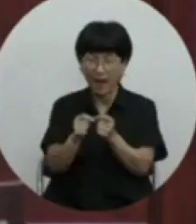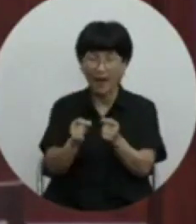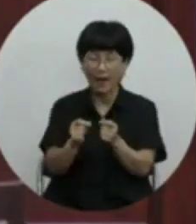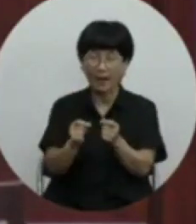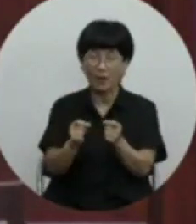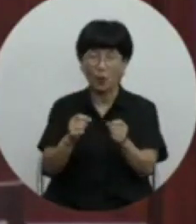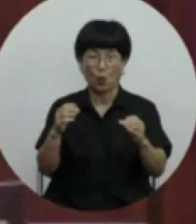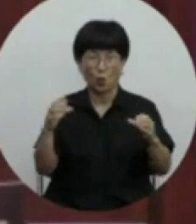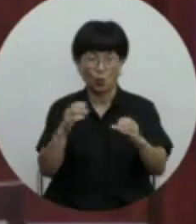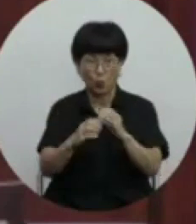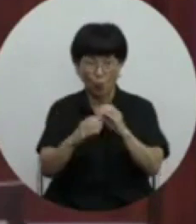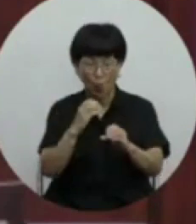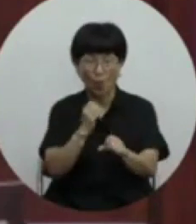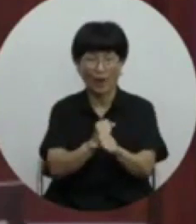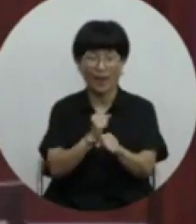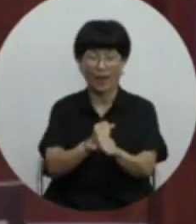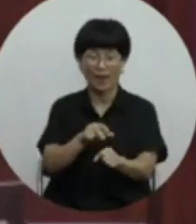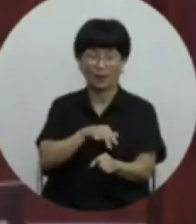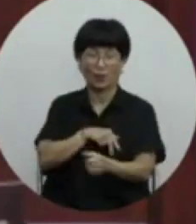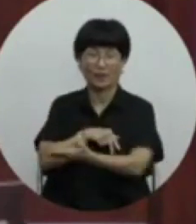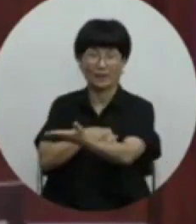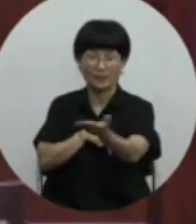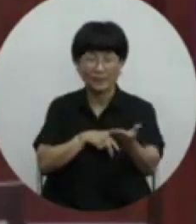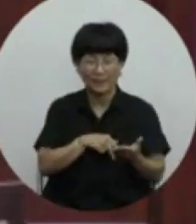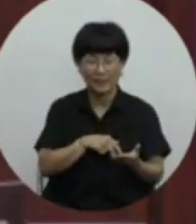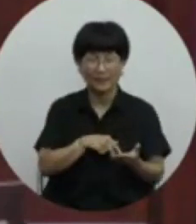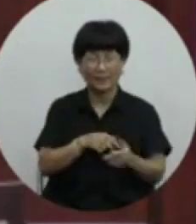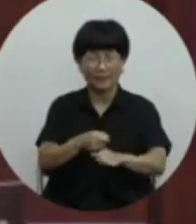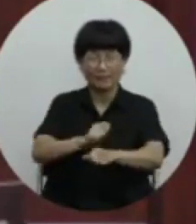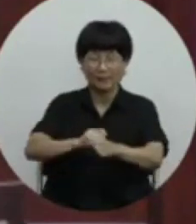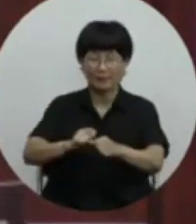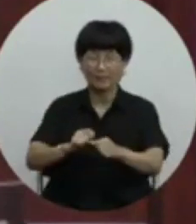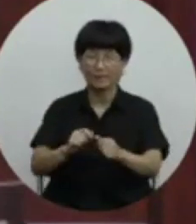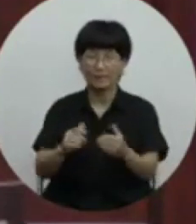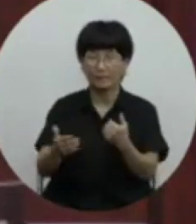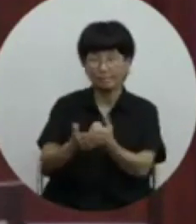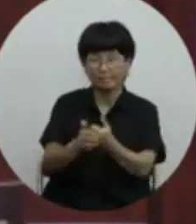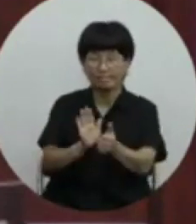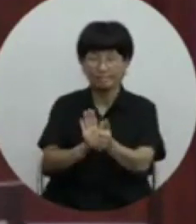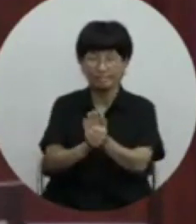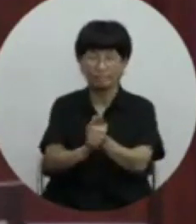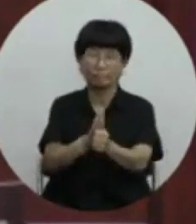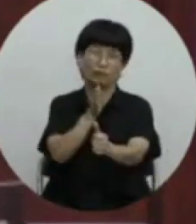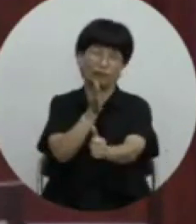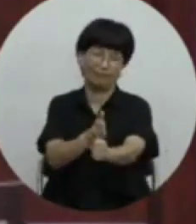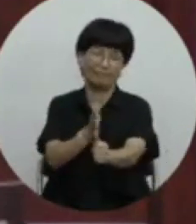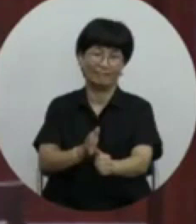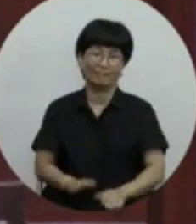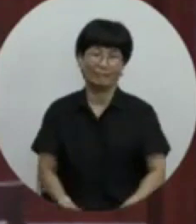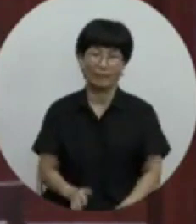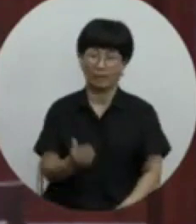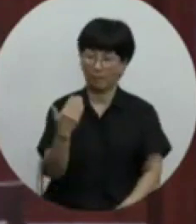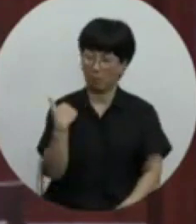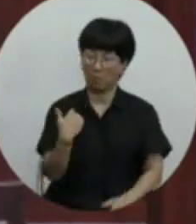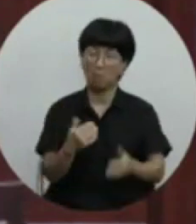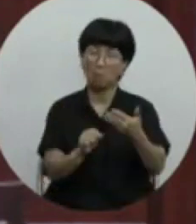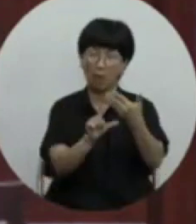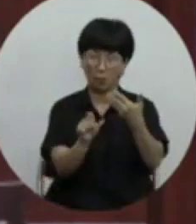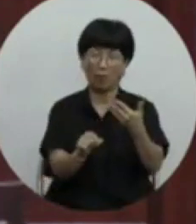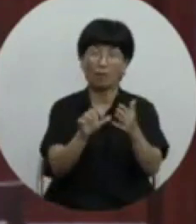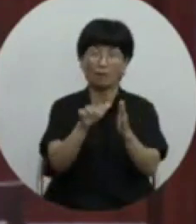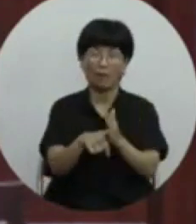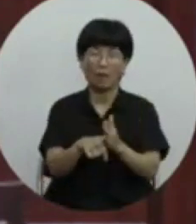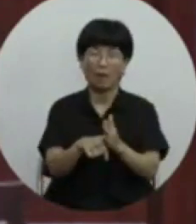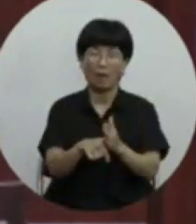것이며 의원님들이 적극적인 협력도 당부드립니다. 지난 8월에는